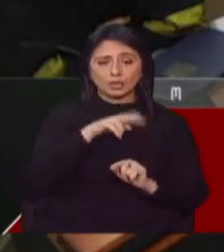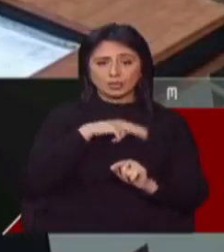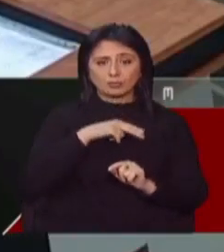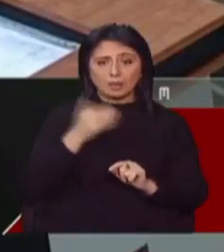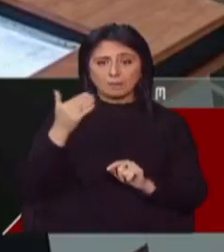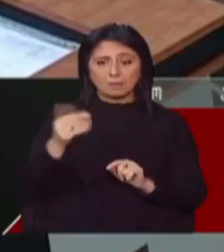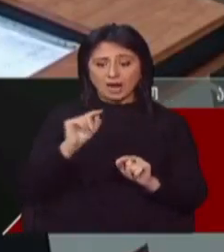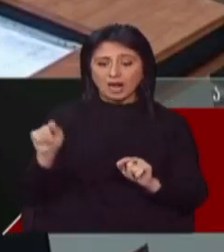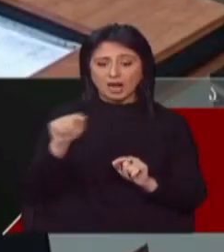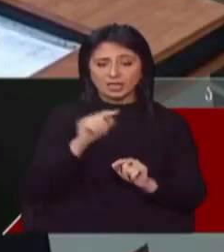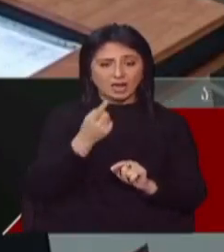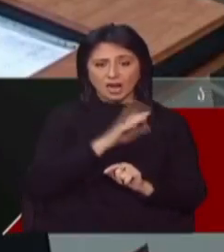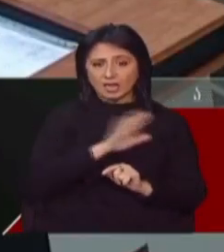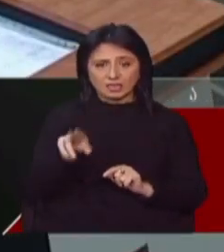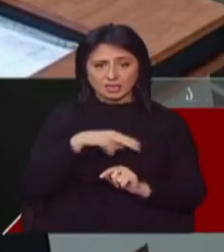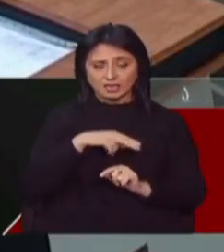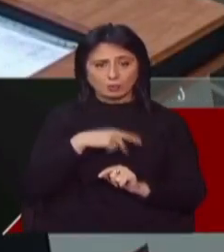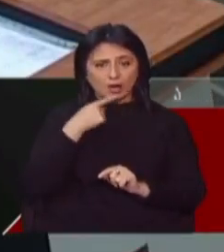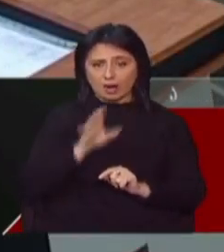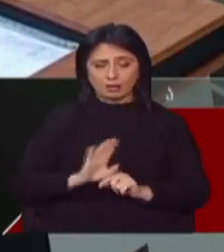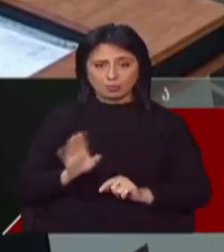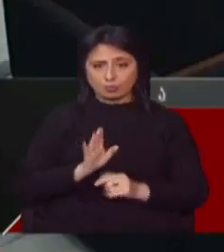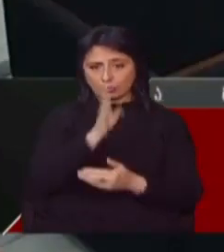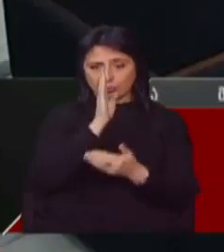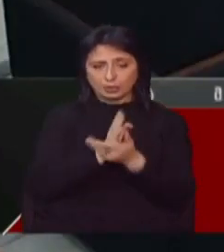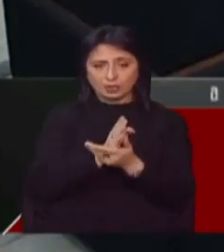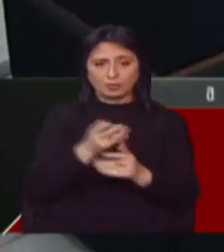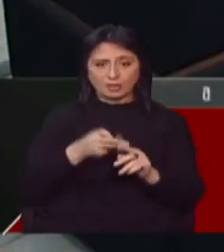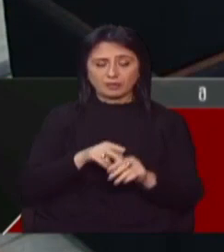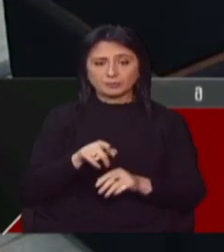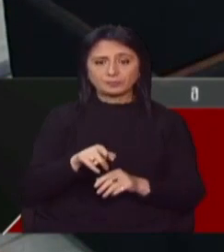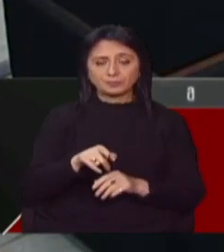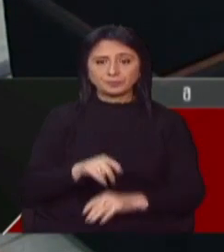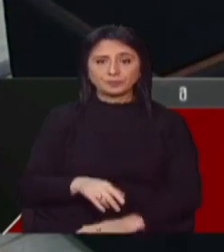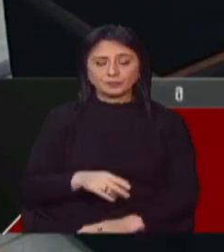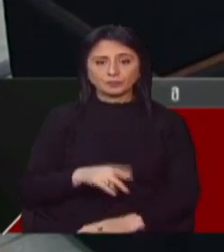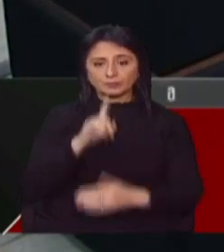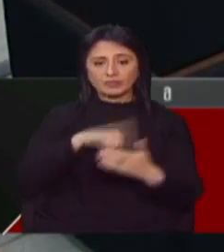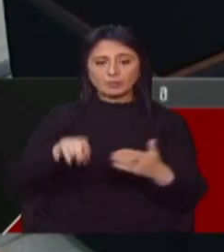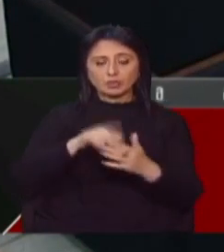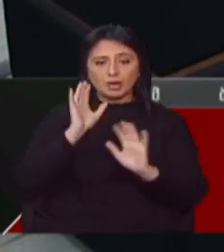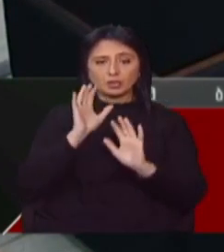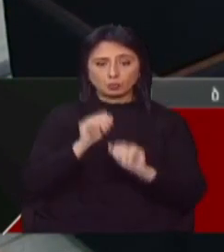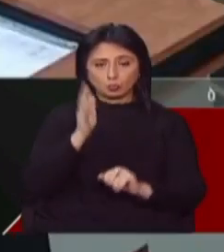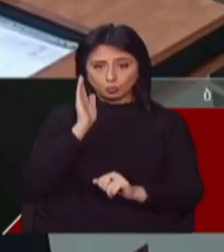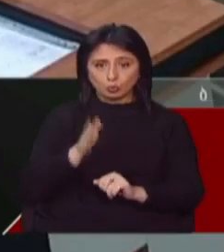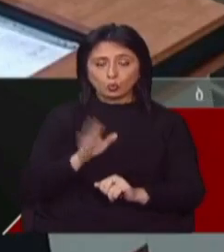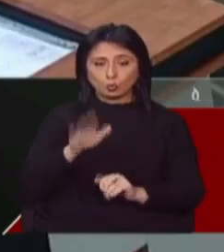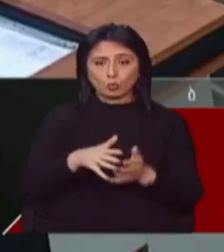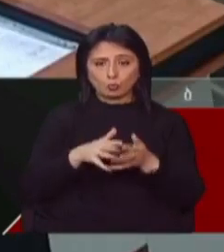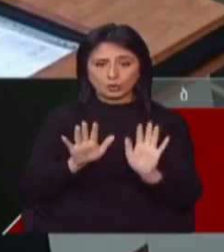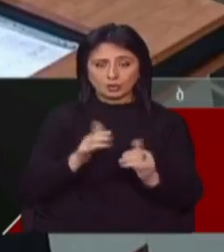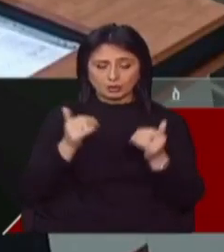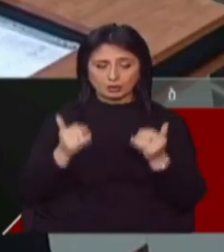დეპუტატებს მათი რიგებიდან არც ერთი დეპუტატი არ ამბობს პირდაპირ იმას, რომ ისინი იმპიჩმენტს მხარს დაუჭერენ, უფრო